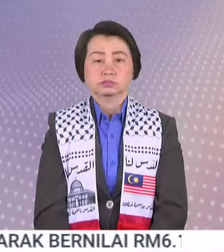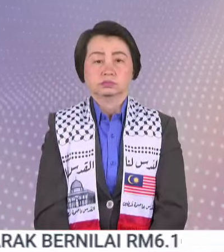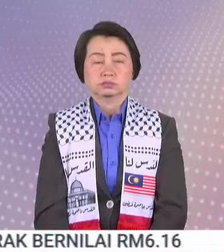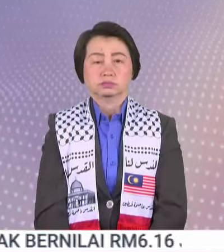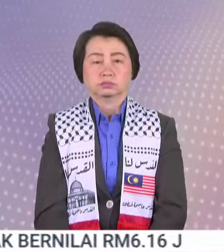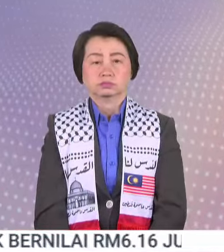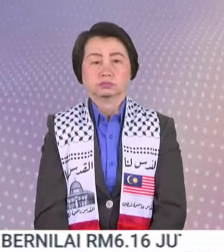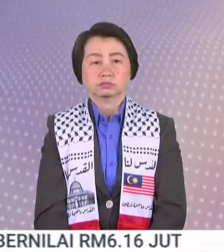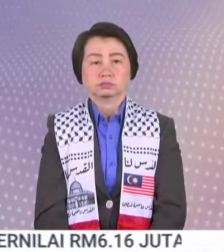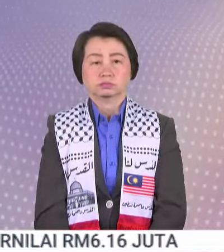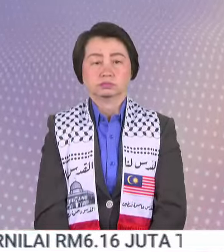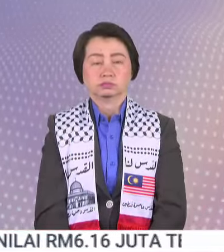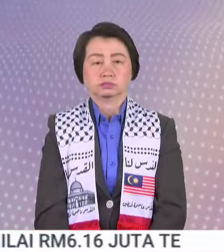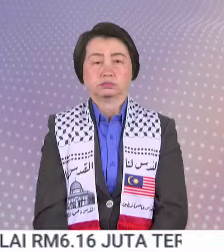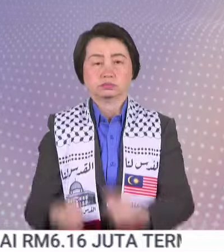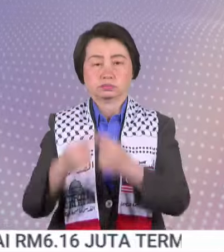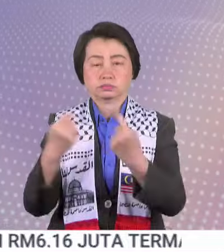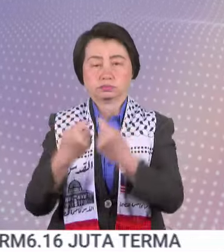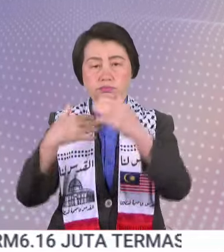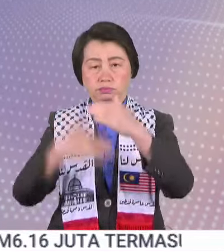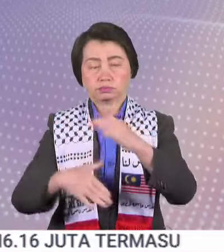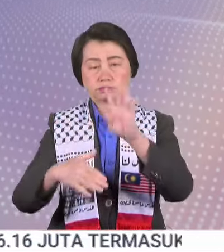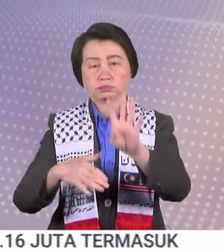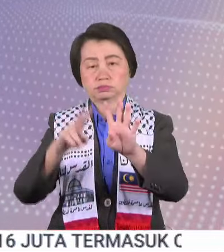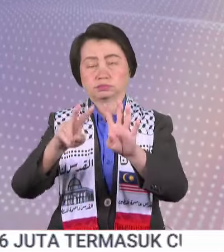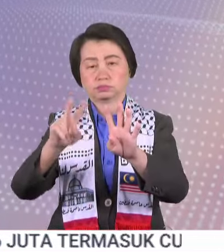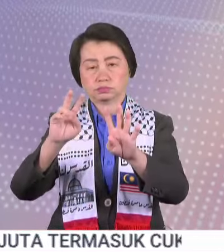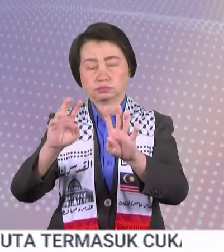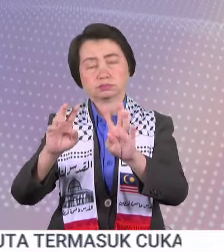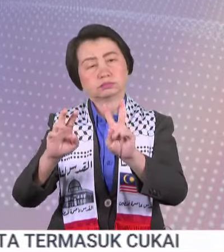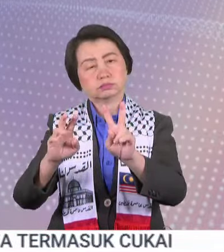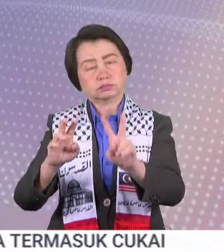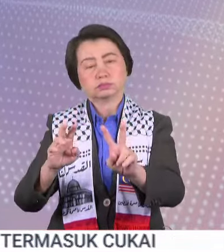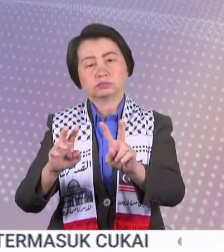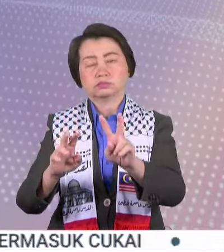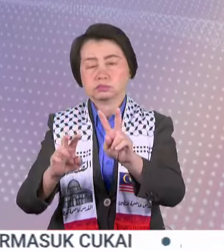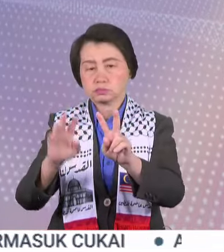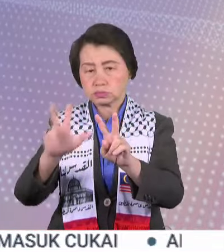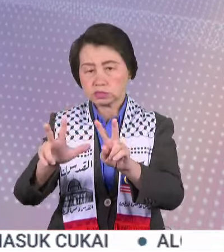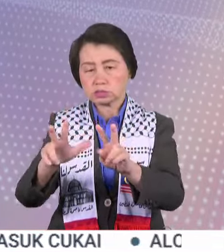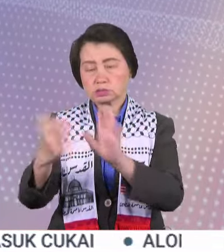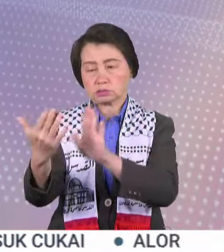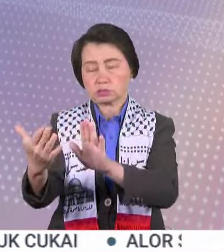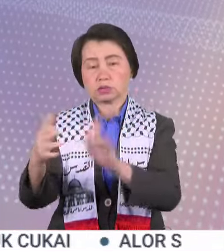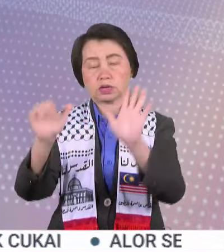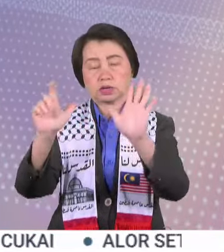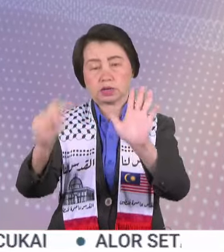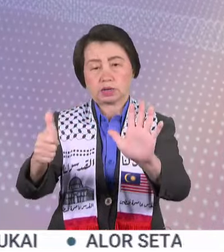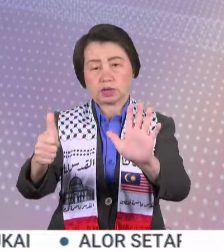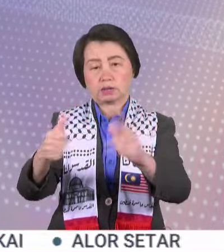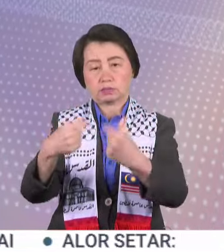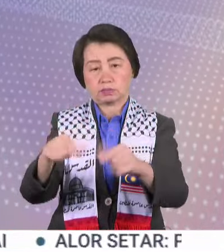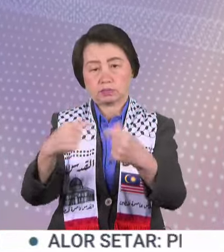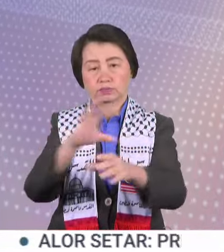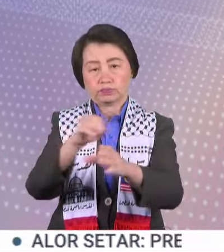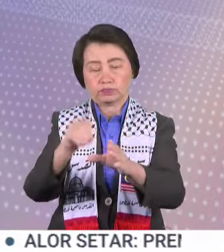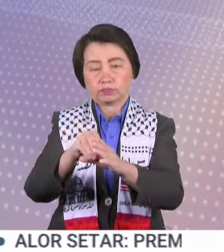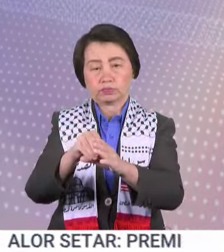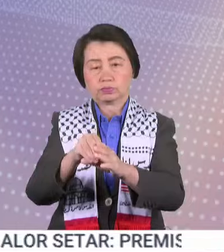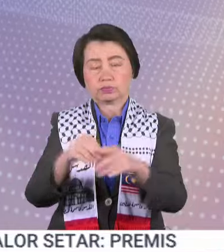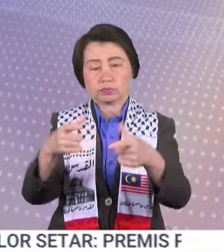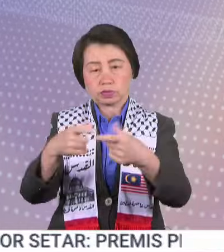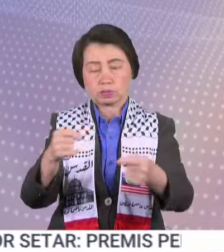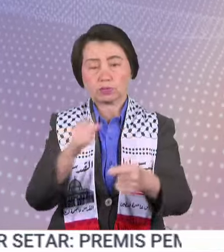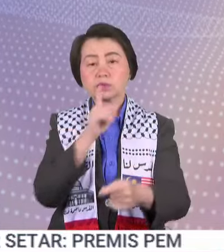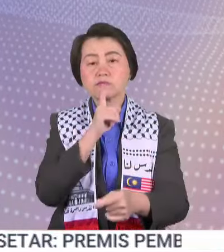Skuad bola sepak kebangsaan bawah 23 tahun B23 dijangka berdepan 6 perlawanan persahabatan termasuk Jepun, Qatar dan